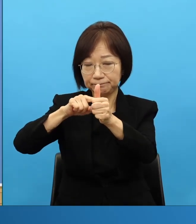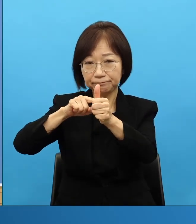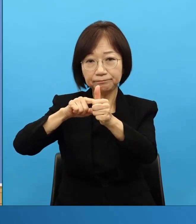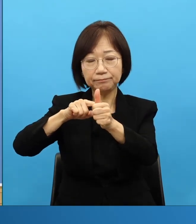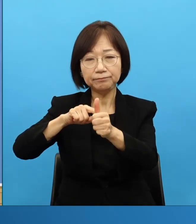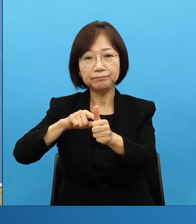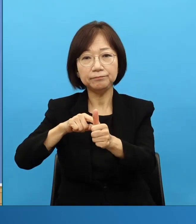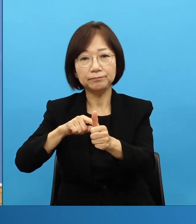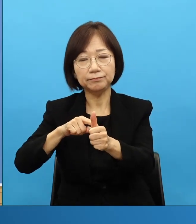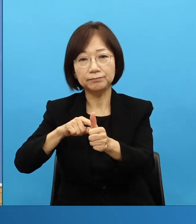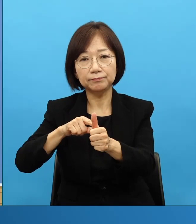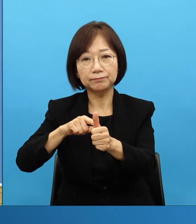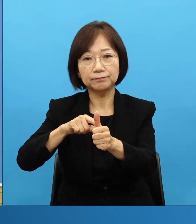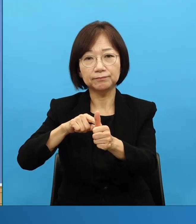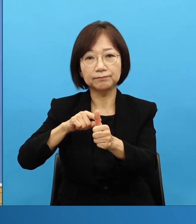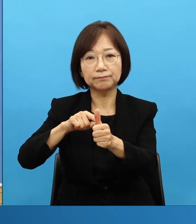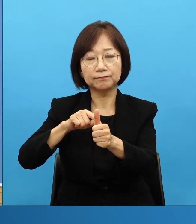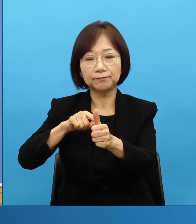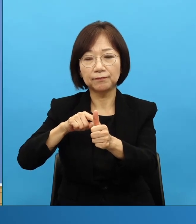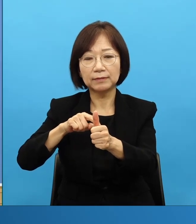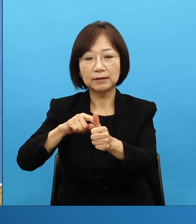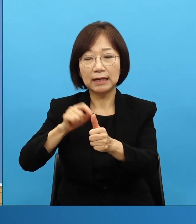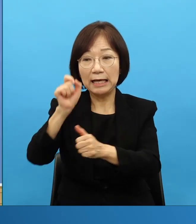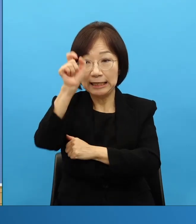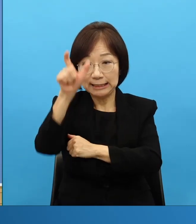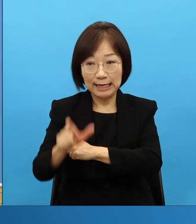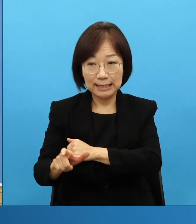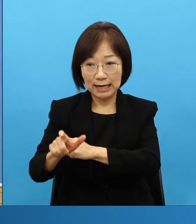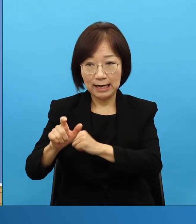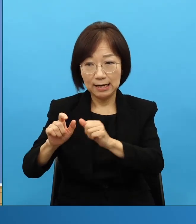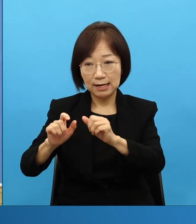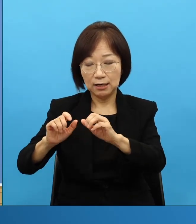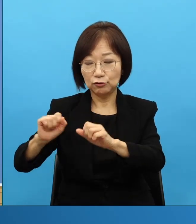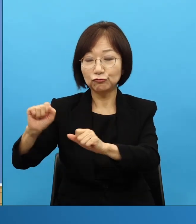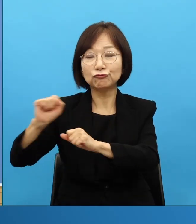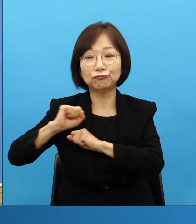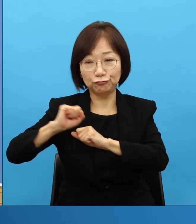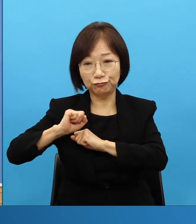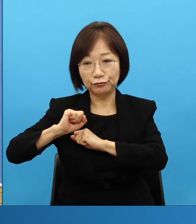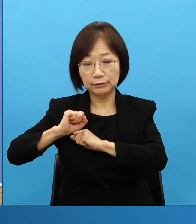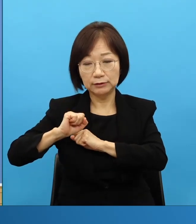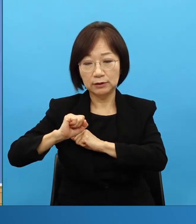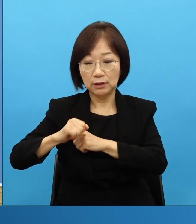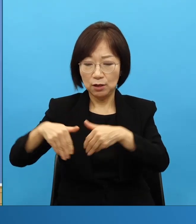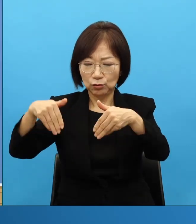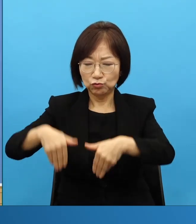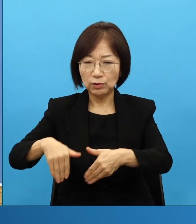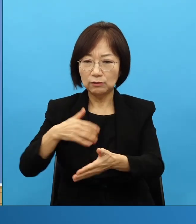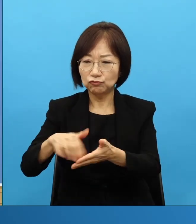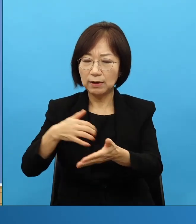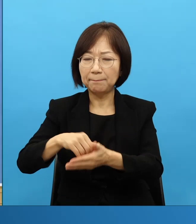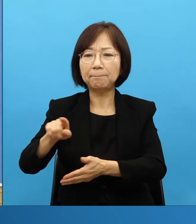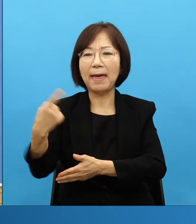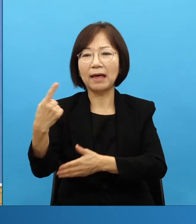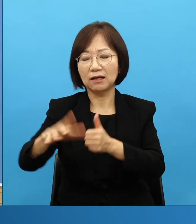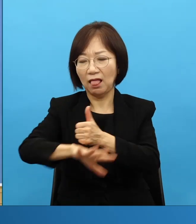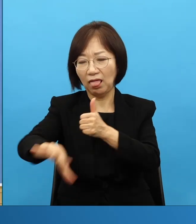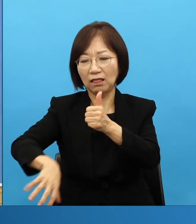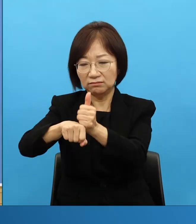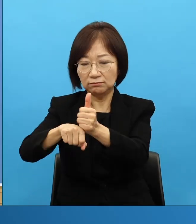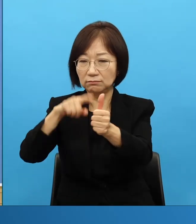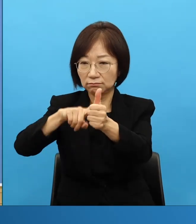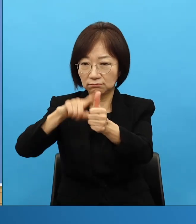건데 급이 다릅니다. 이탈리아 대 백부장이에요. And he was a centurion of Rome, the Italian regiment.